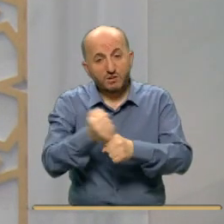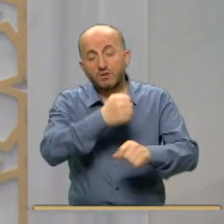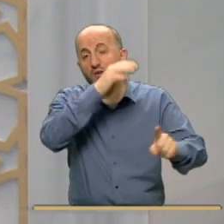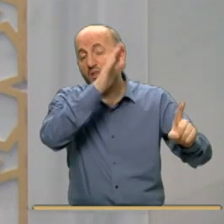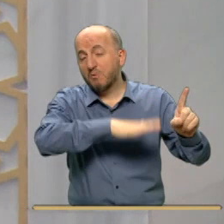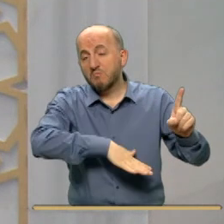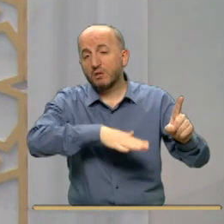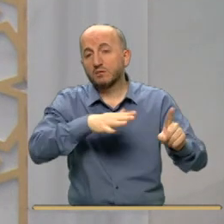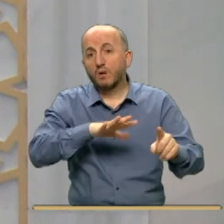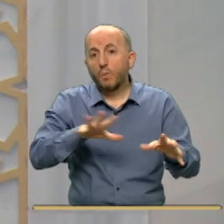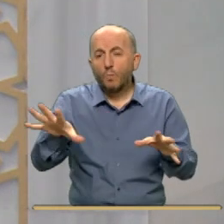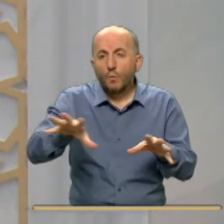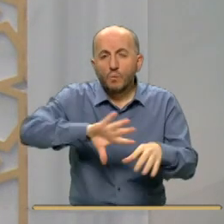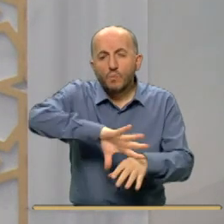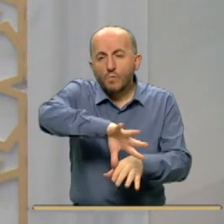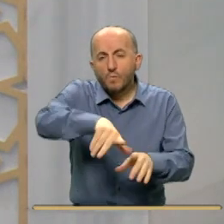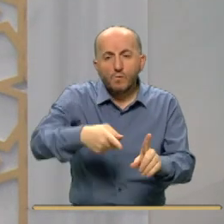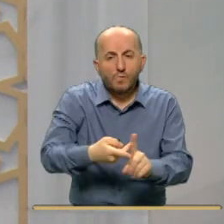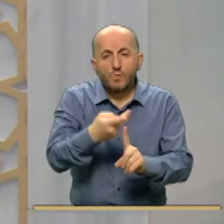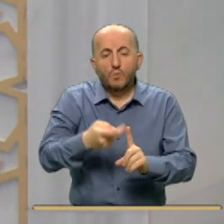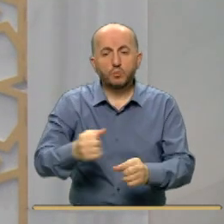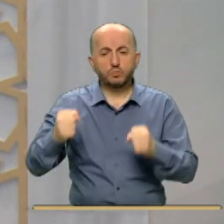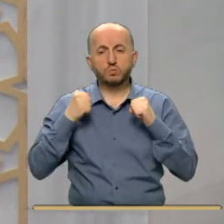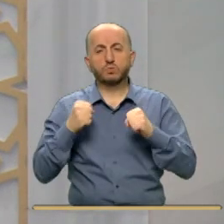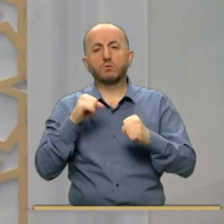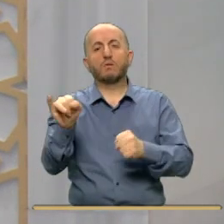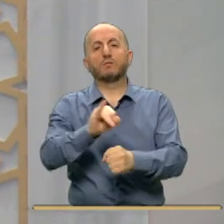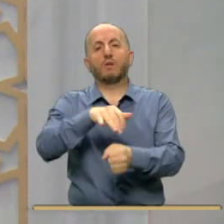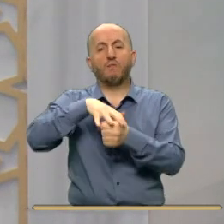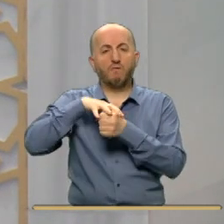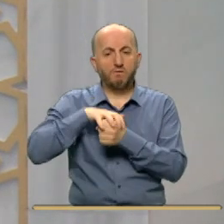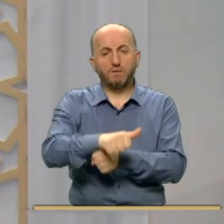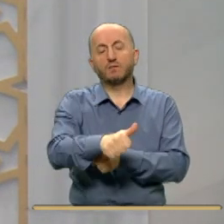sömürünün, güçlünün zayıfı ezdiği,